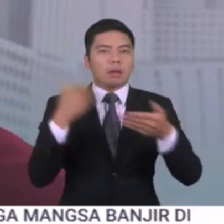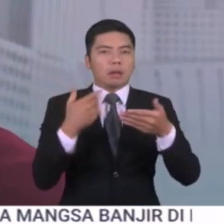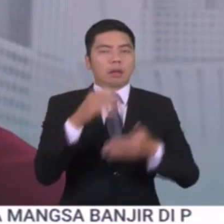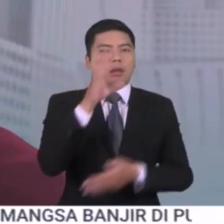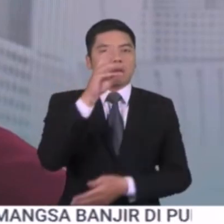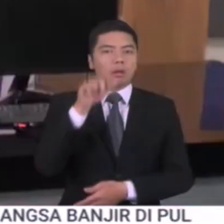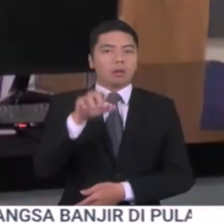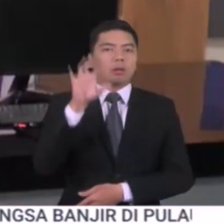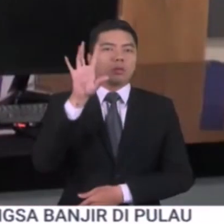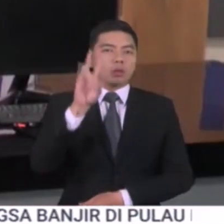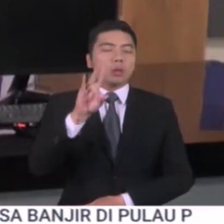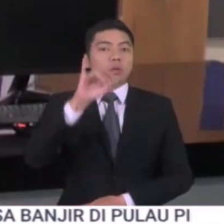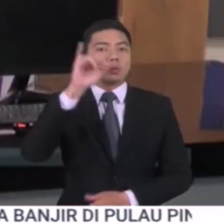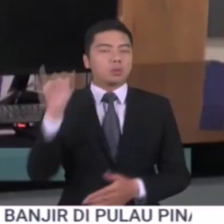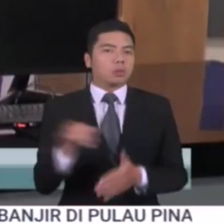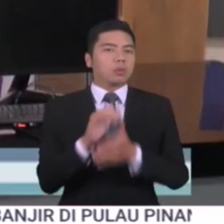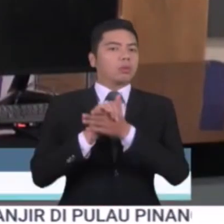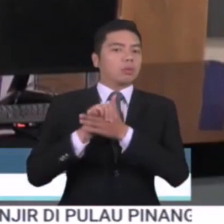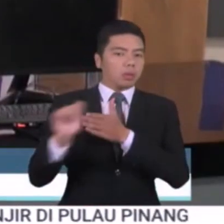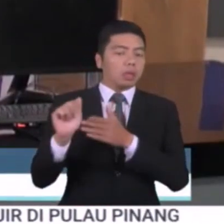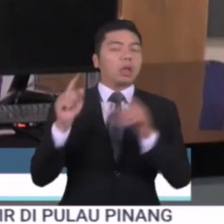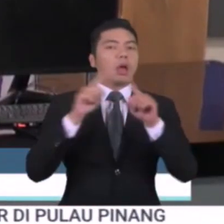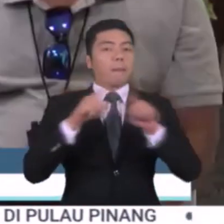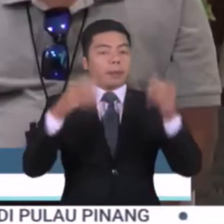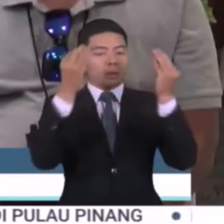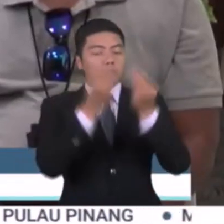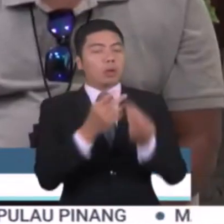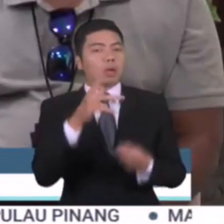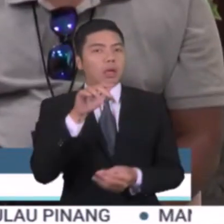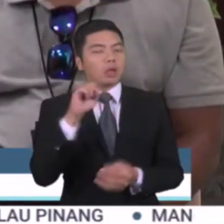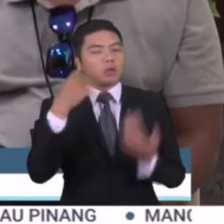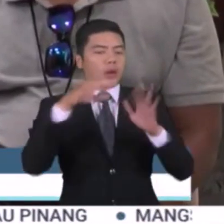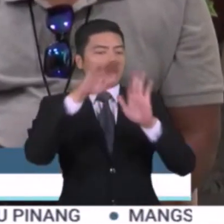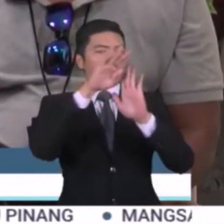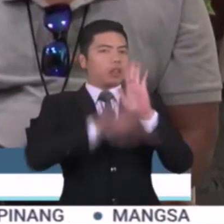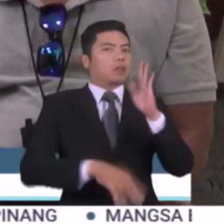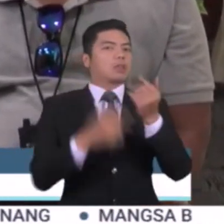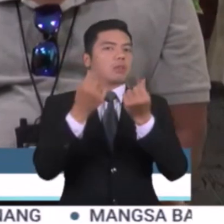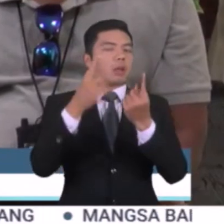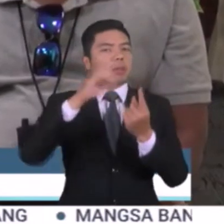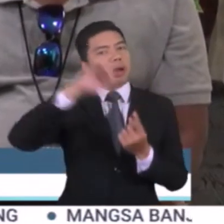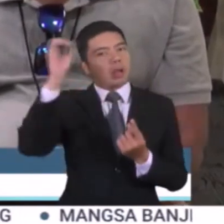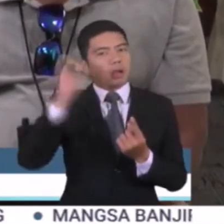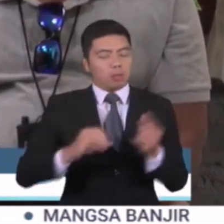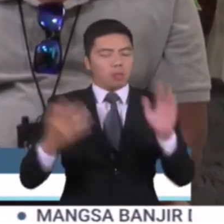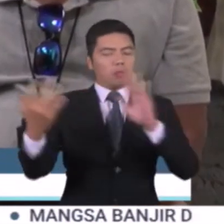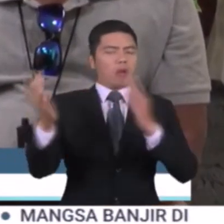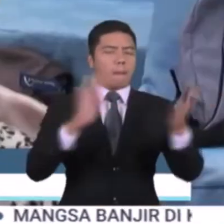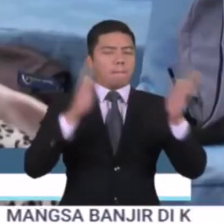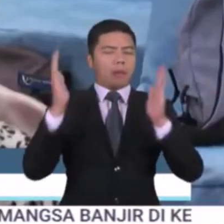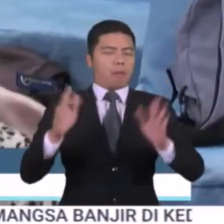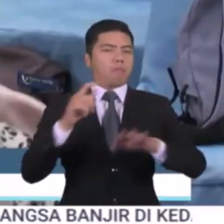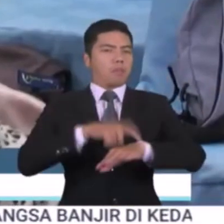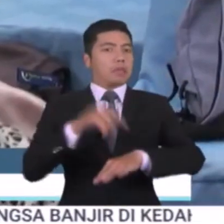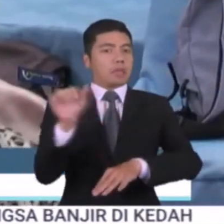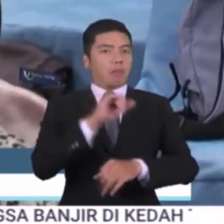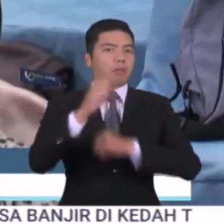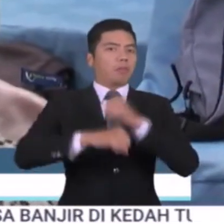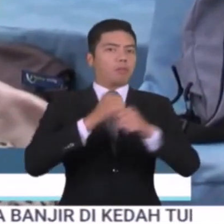6.7 juta ringgit. Bagaimanapun, jumlah kes dicatat menurun 11% berbanding tempoh sama tahun